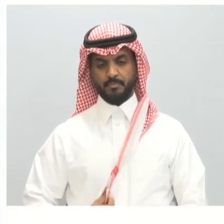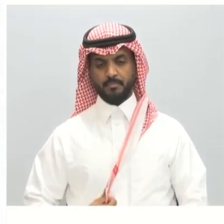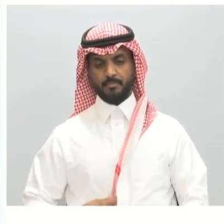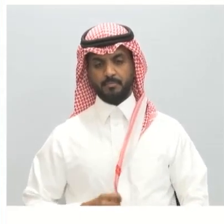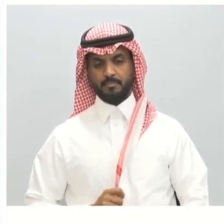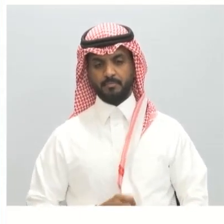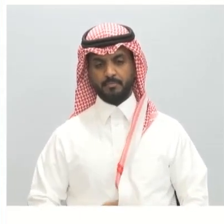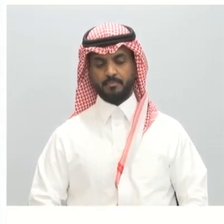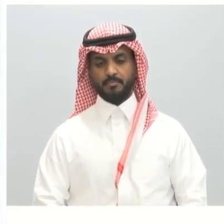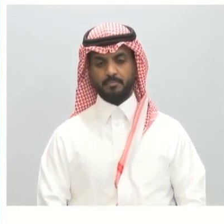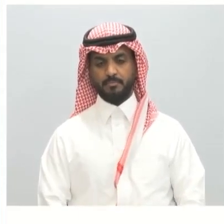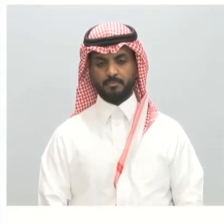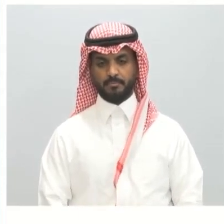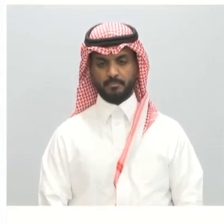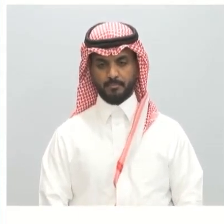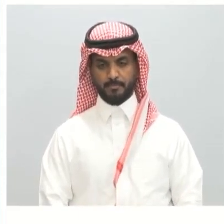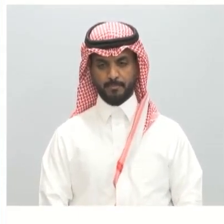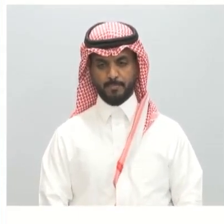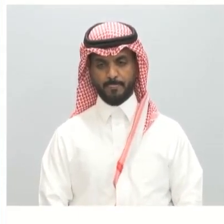السداسي في